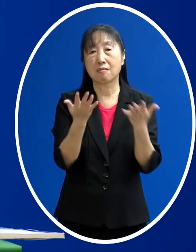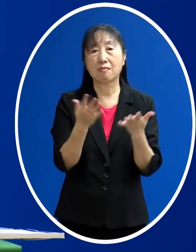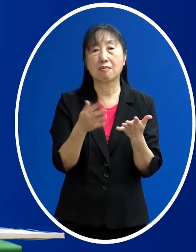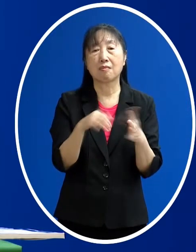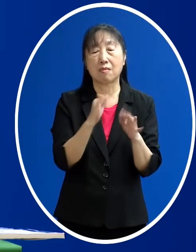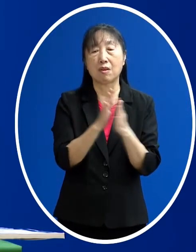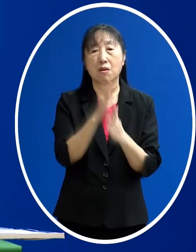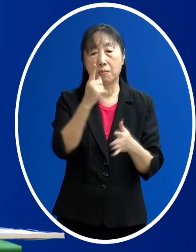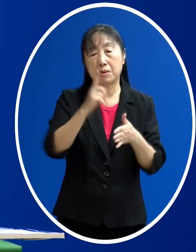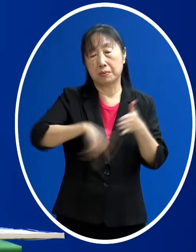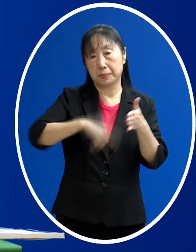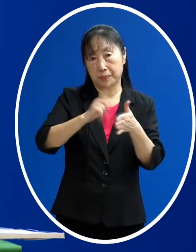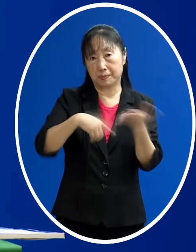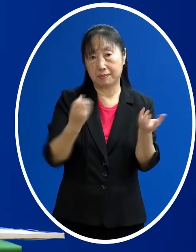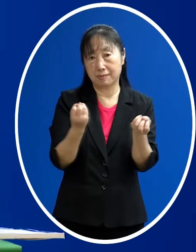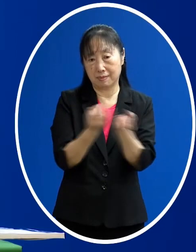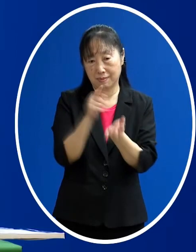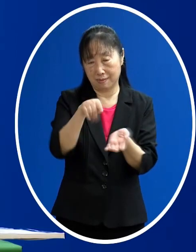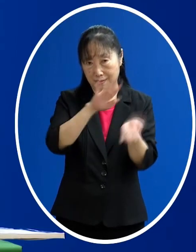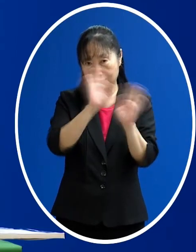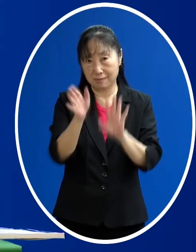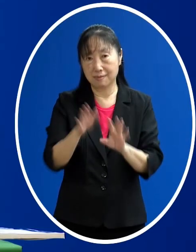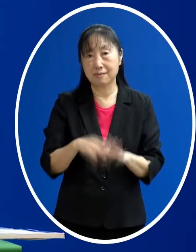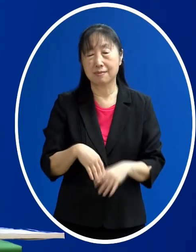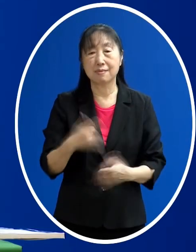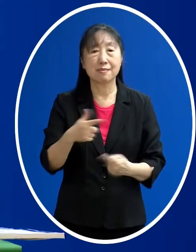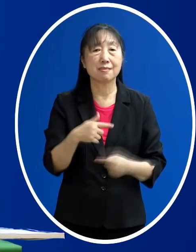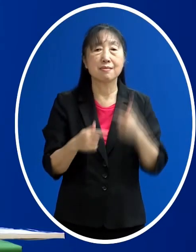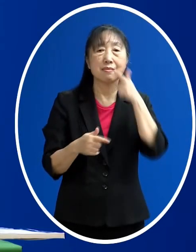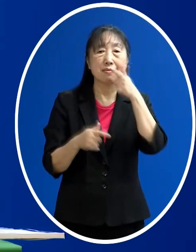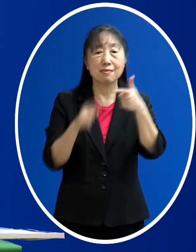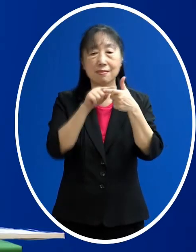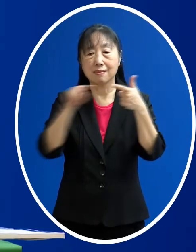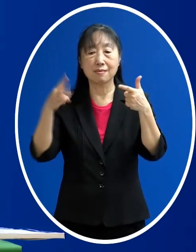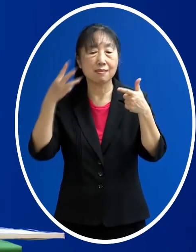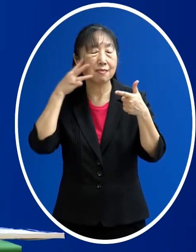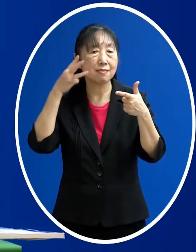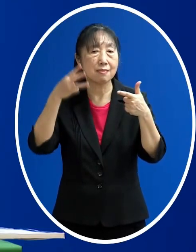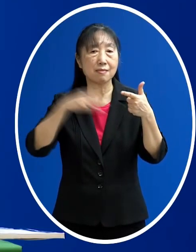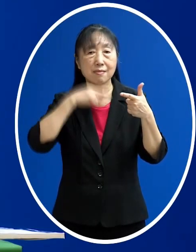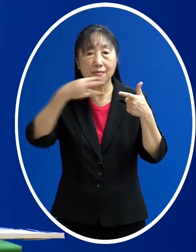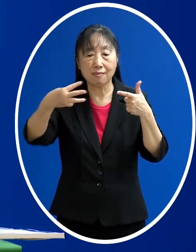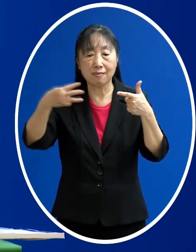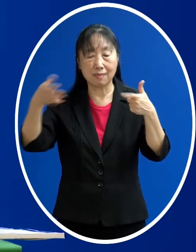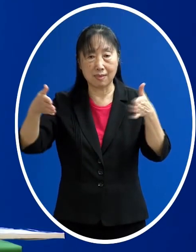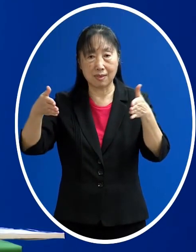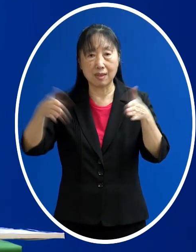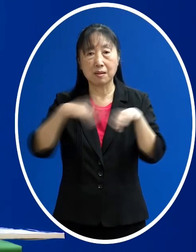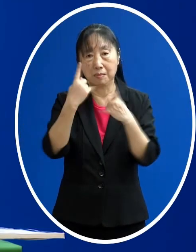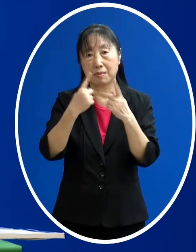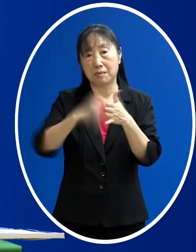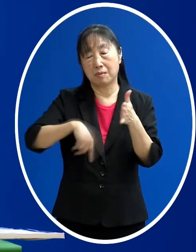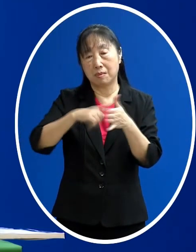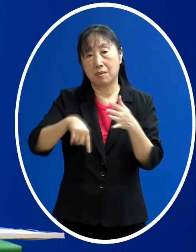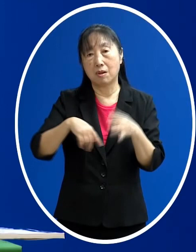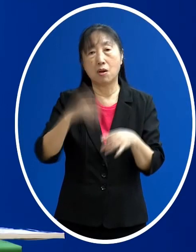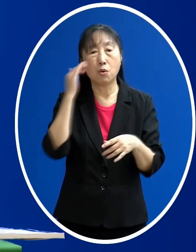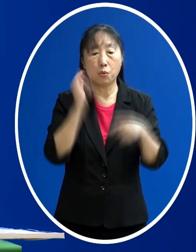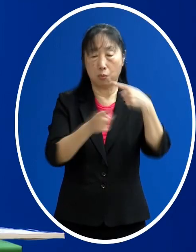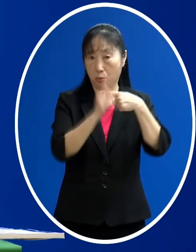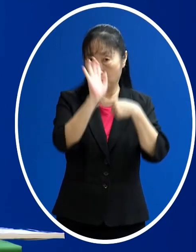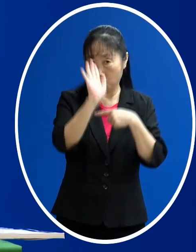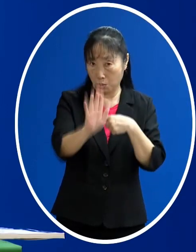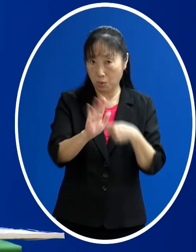发哮吼的这个年龄层，一般来讲是6个月到3岁，中间是染疫之后容易出现哮吼的一个情